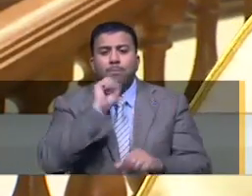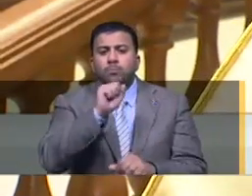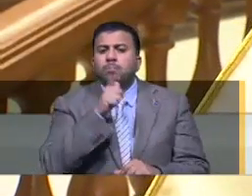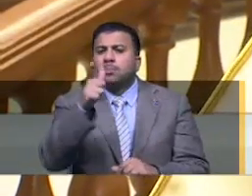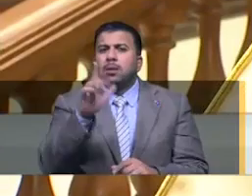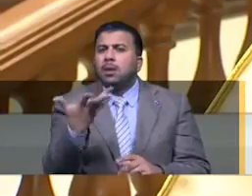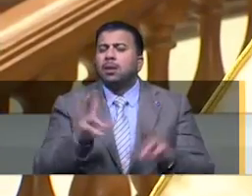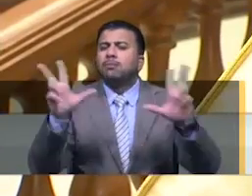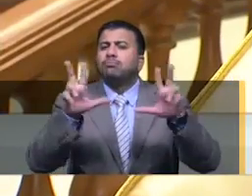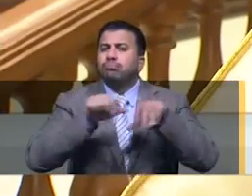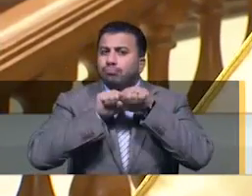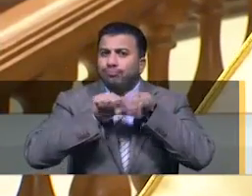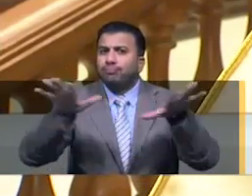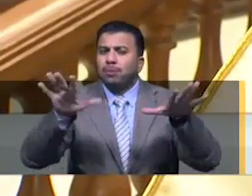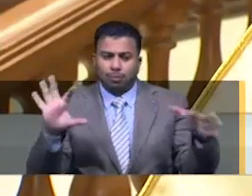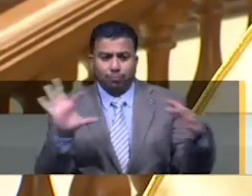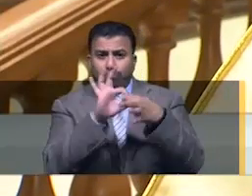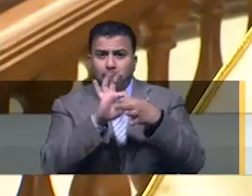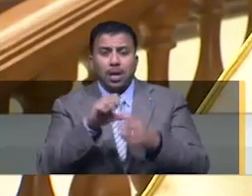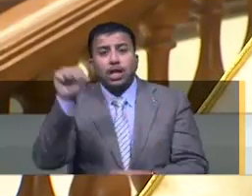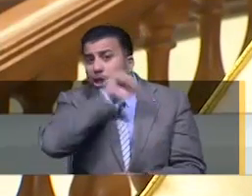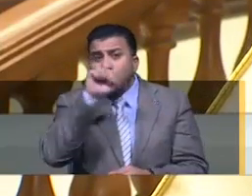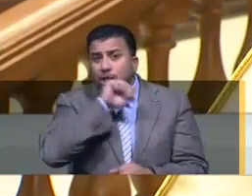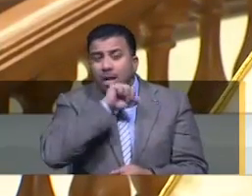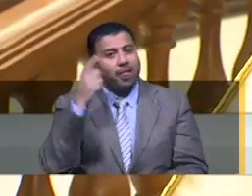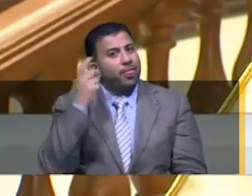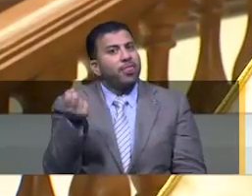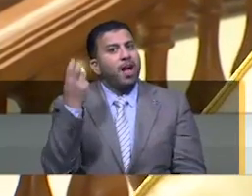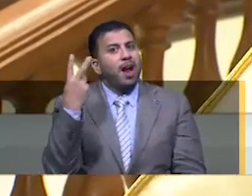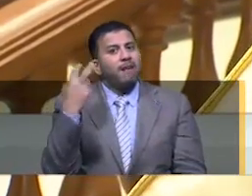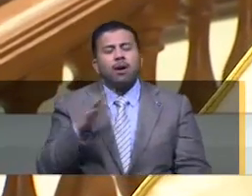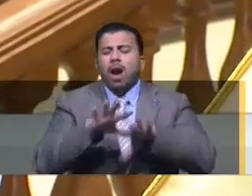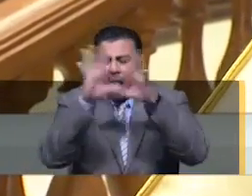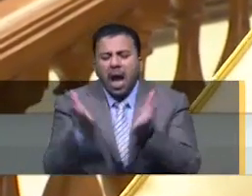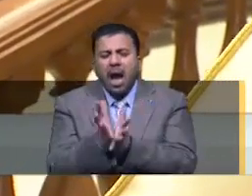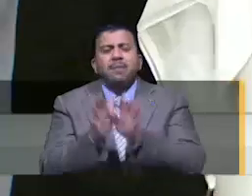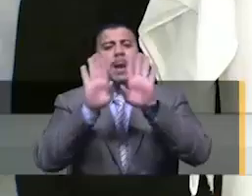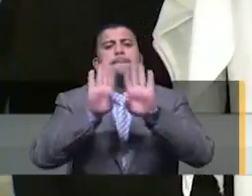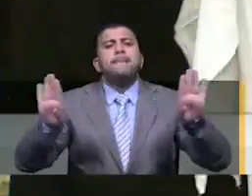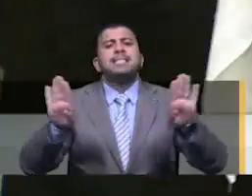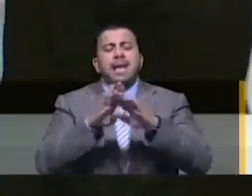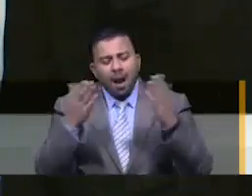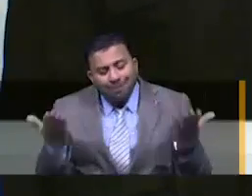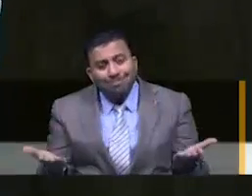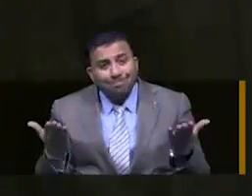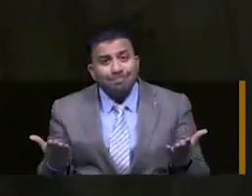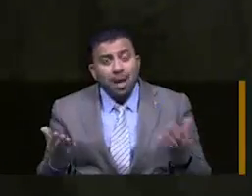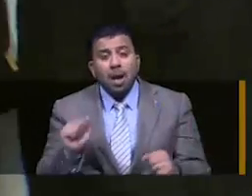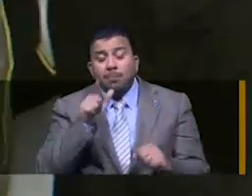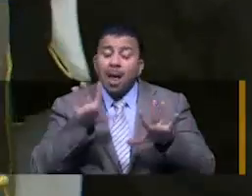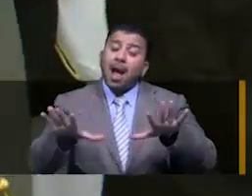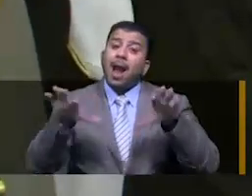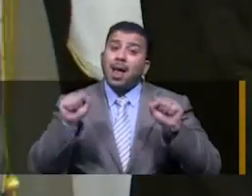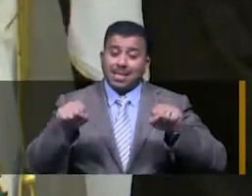للمجتمع ولوسائل الإعلام لارتباط إنجازات الإمارة في النواحي الثقافية بكافة الفعاليات المسرحية. وبعد نهاية